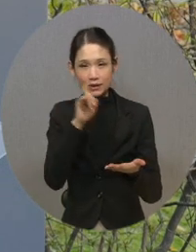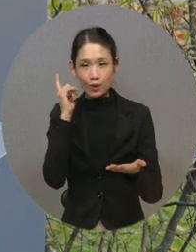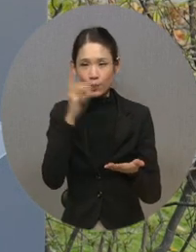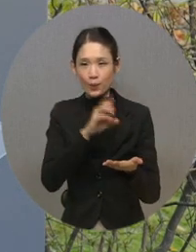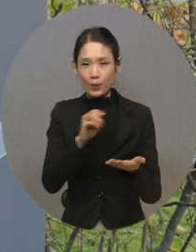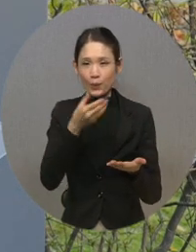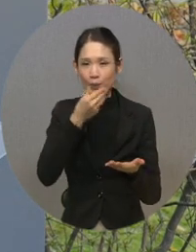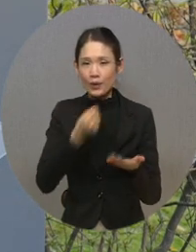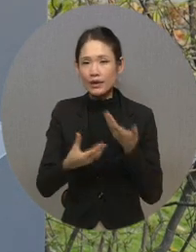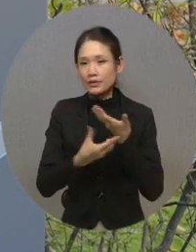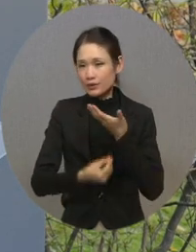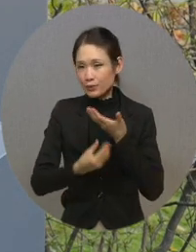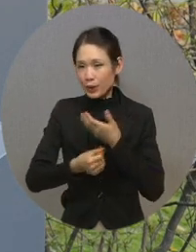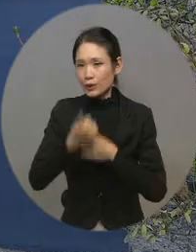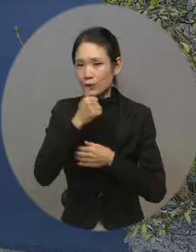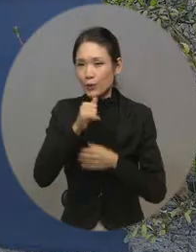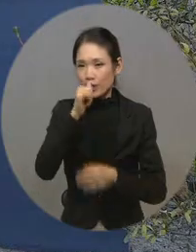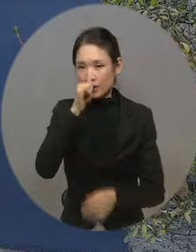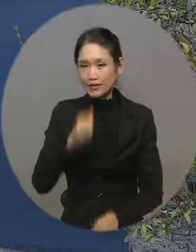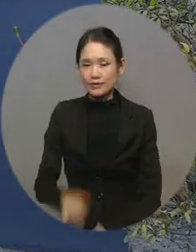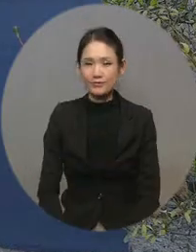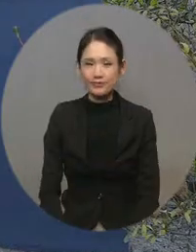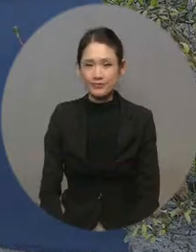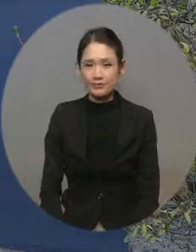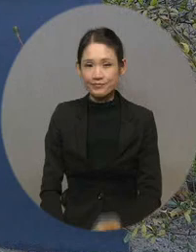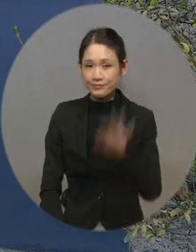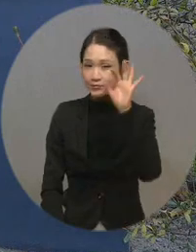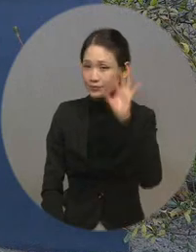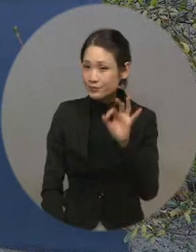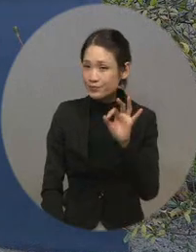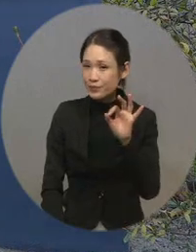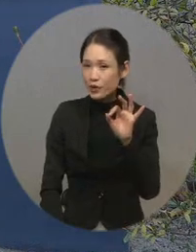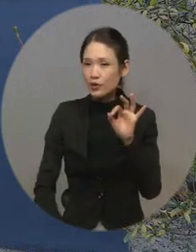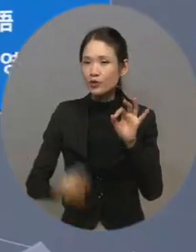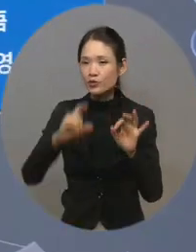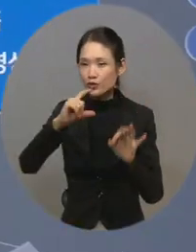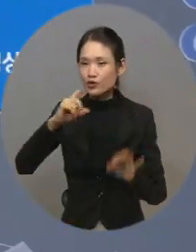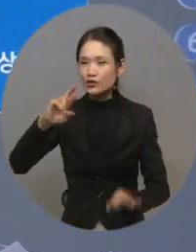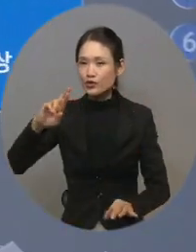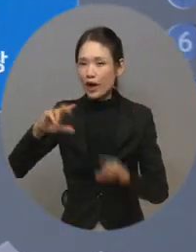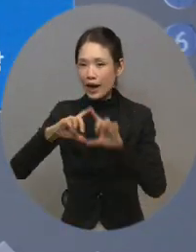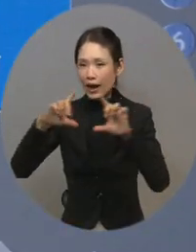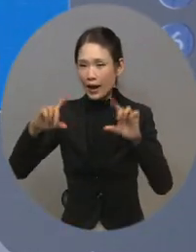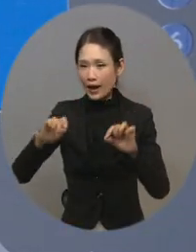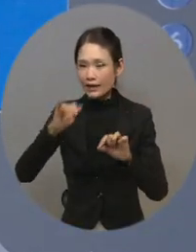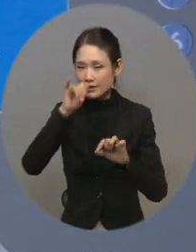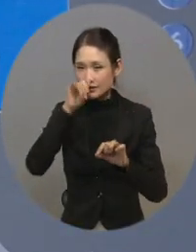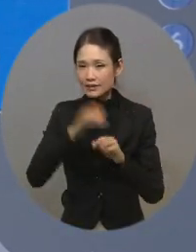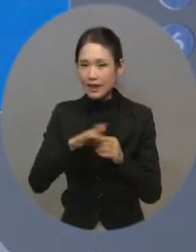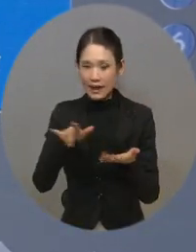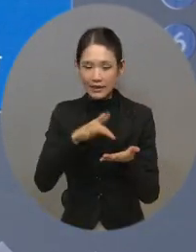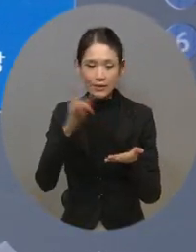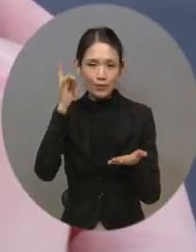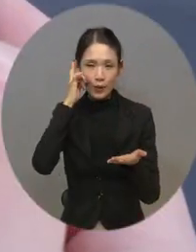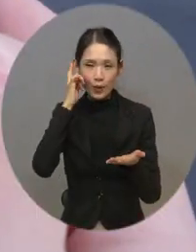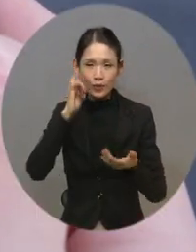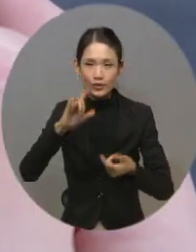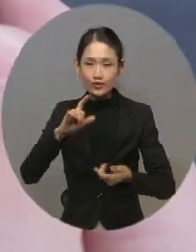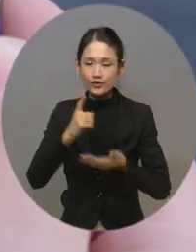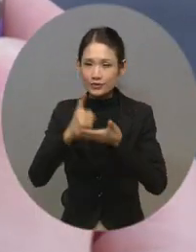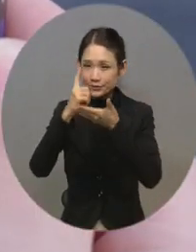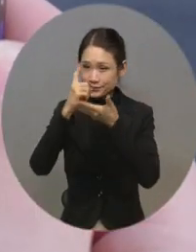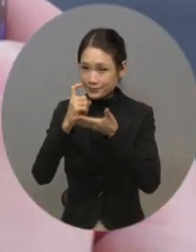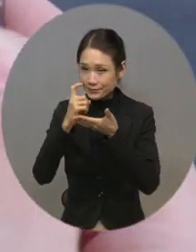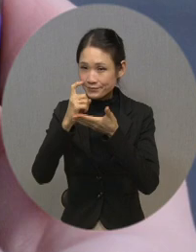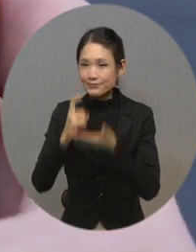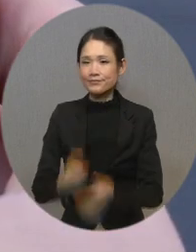있는 프로그램을 소개하는 배너입니다. 여기 보시면 이렇게 QR코드가 있는데요. 스마트폰으로 QR코드를